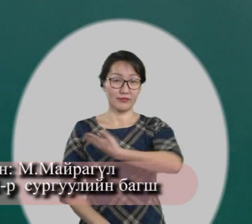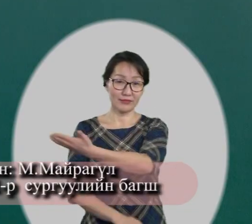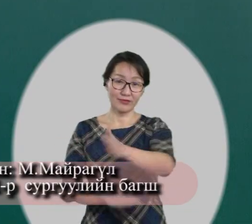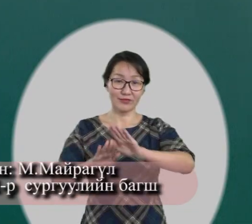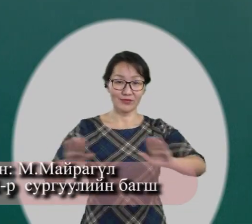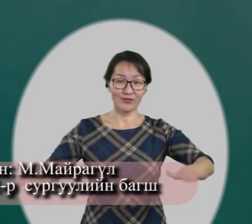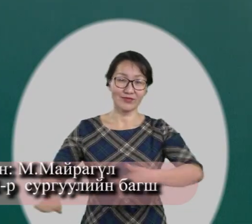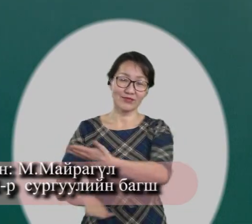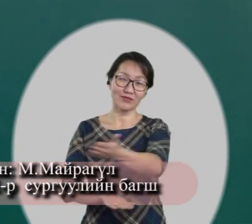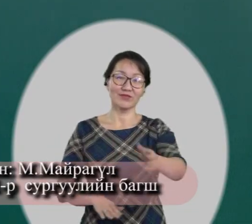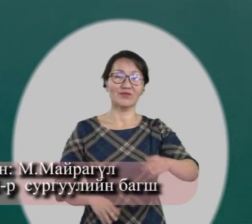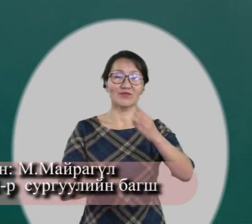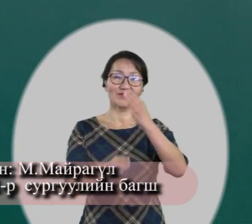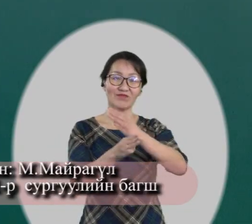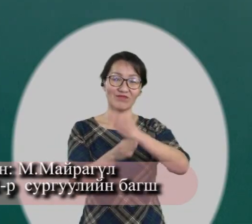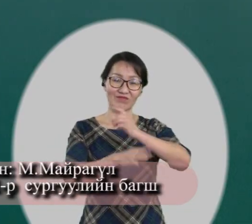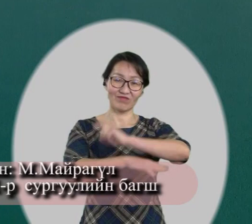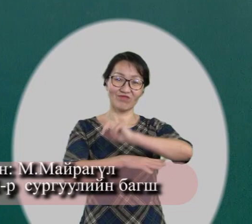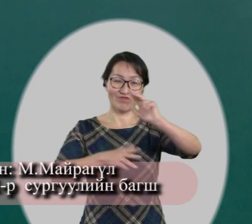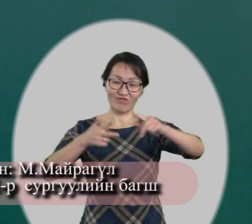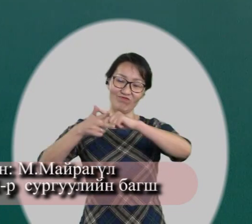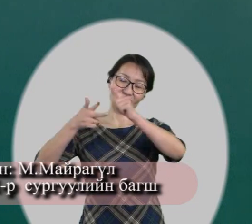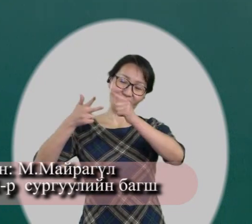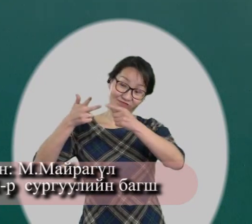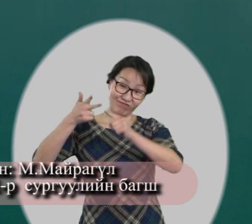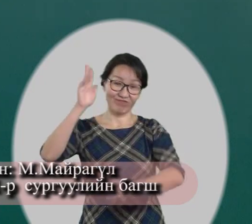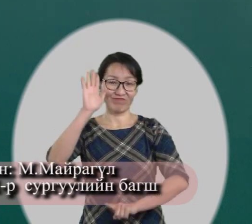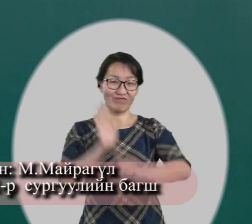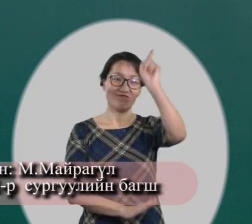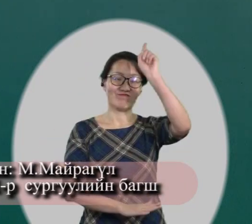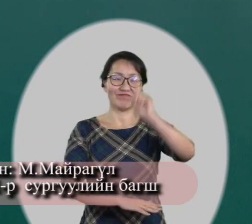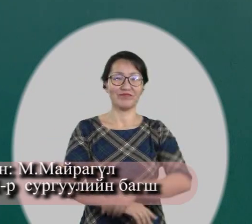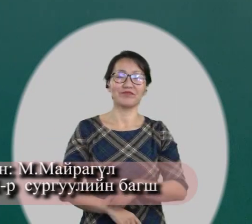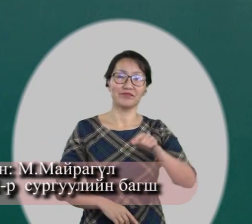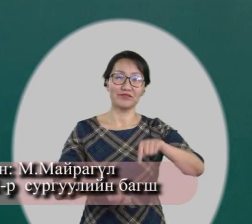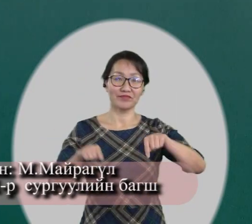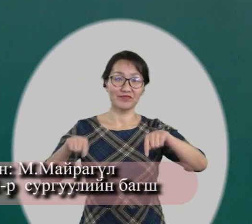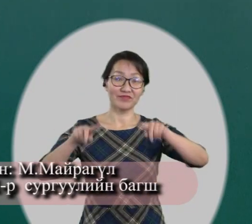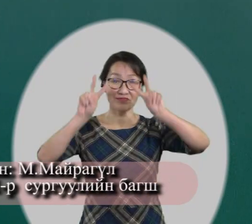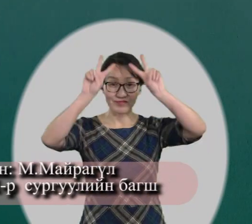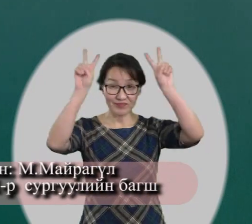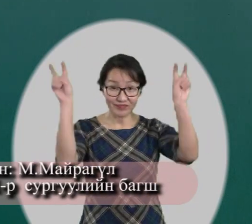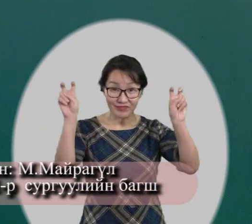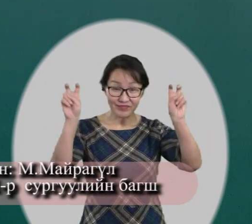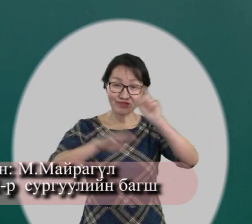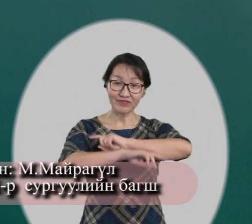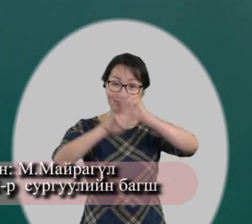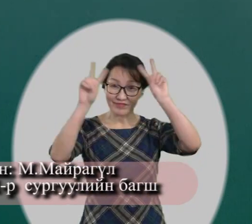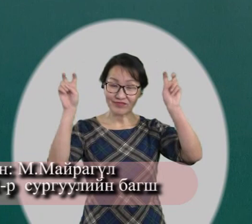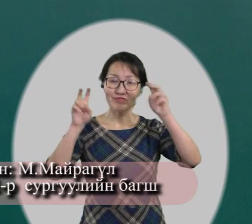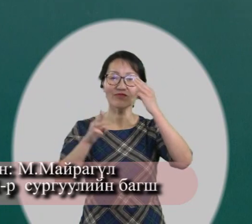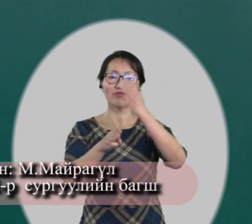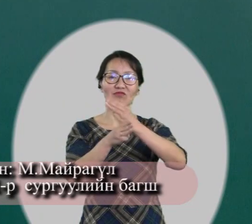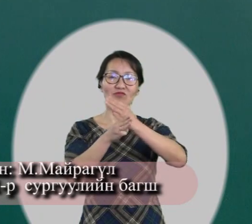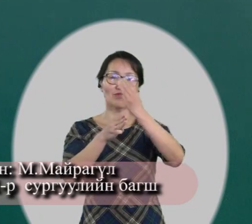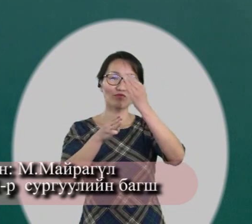Сәлеметсіңдер ме, балалар? Математиканың үшінші теле сабағын бастайық. Бүгінгі сабақтың тақырыбы сан түзуінде нөлді